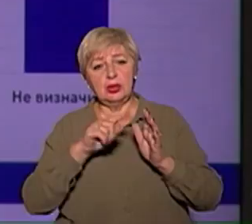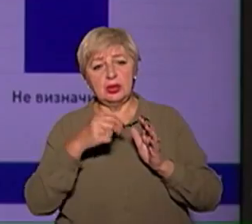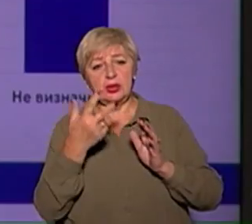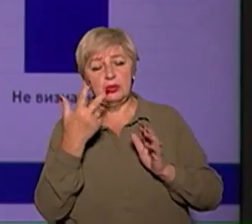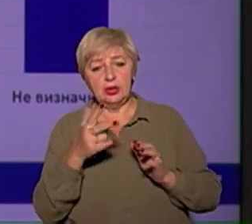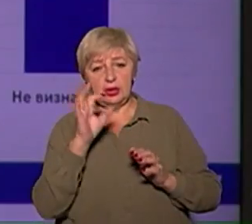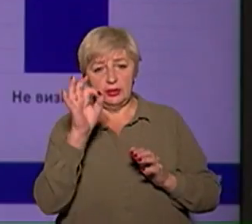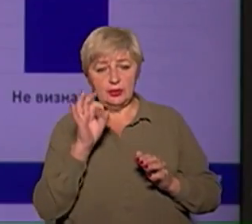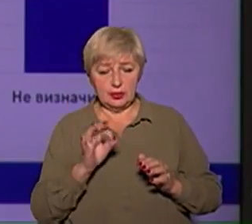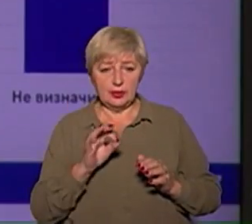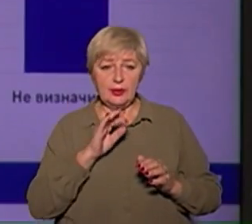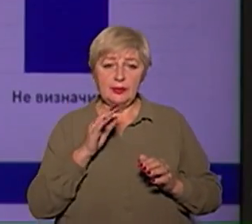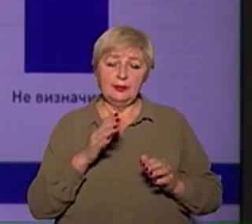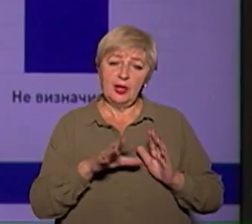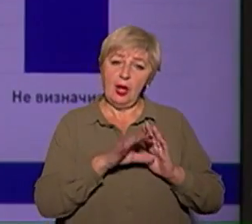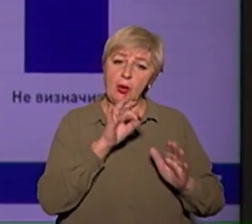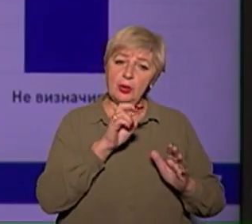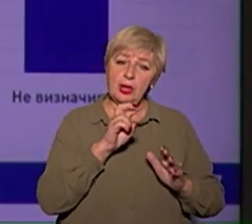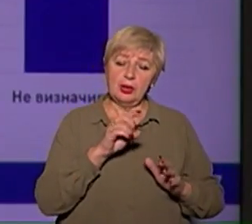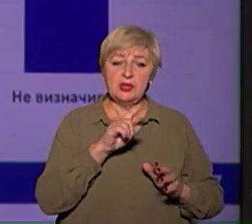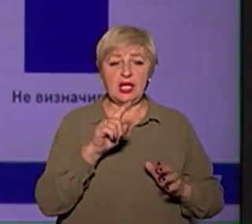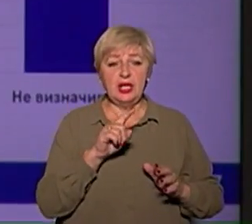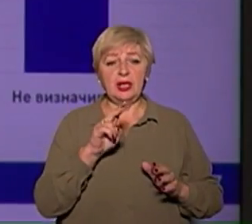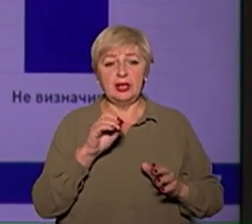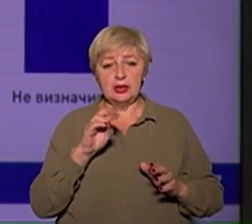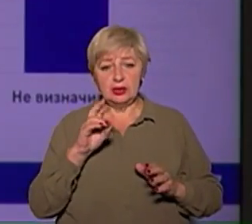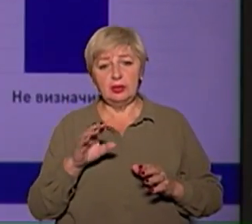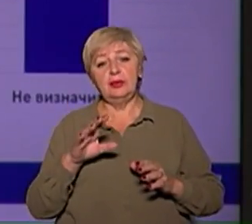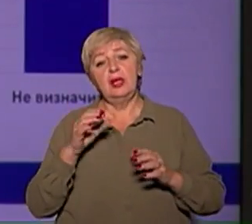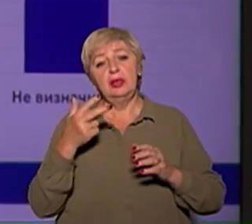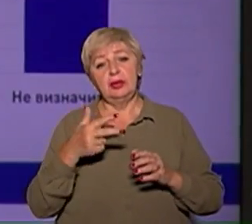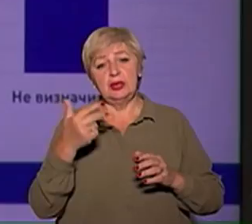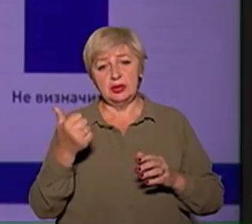47,3% наших респондентів обрали б загіда Краснова, натомість